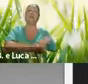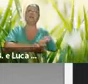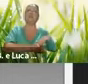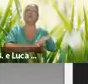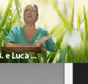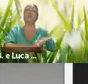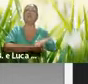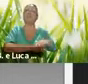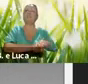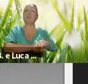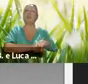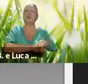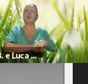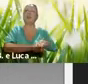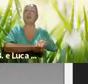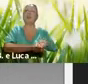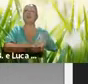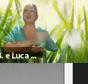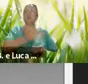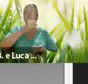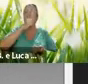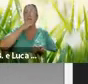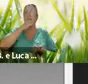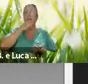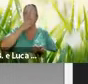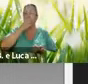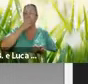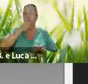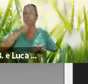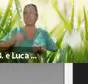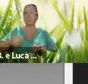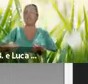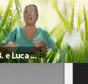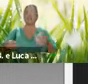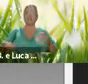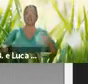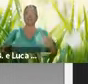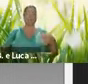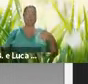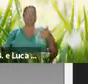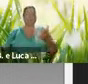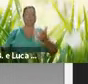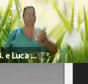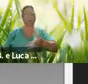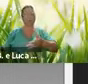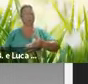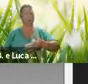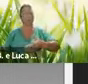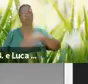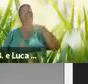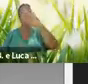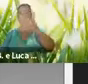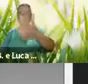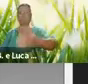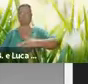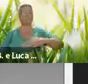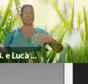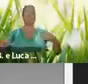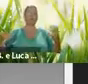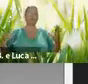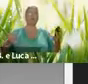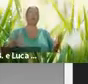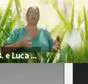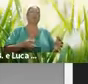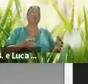identificando chiaramente le correnti spirituali che andiamo a assimilare. Ossia, se come noi facciamo